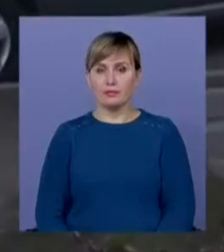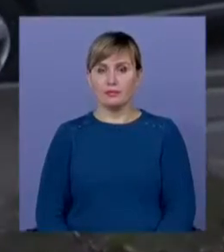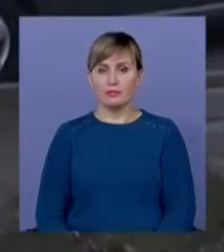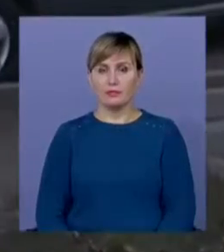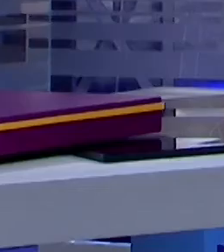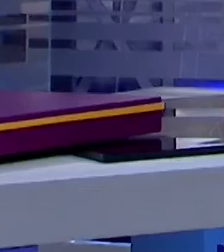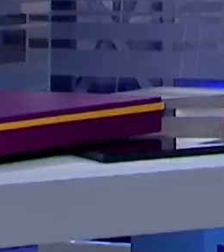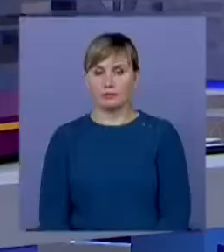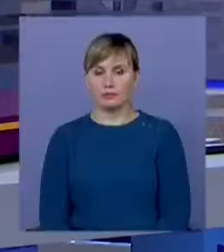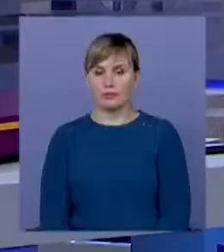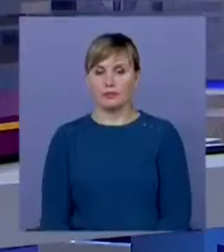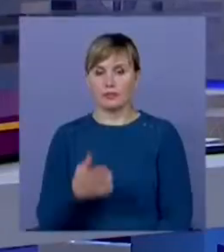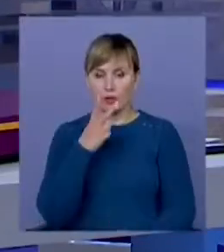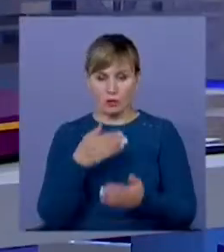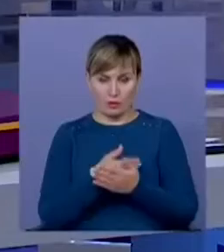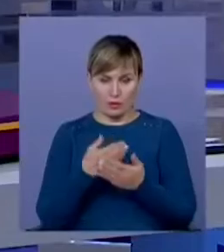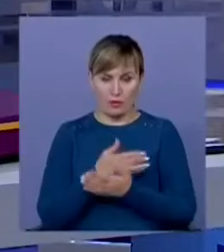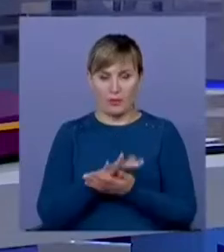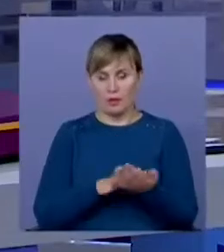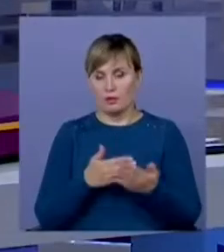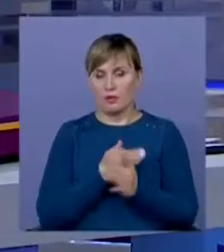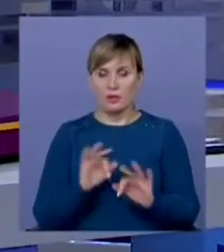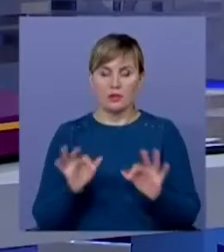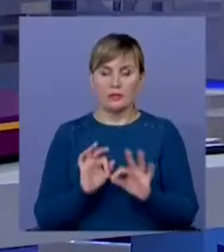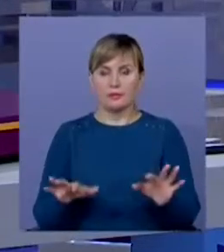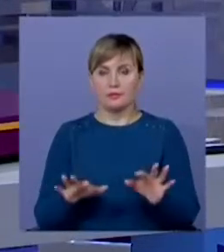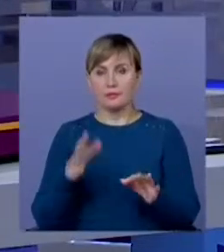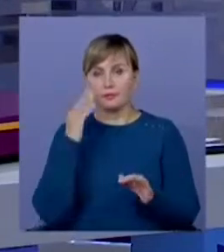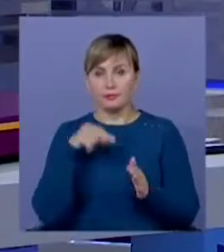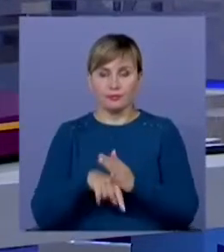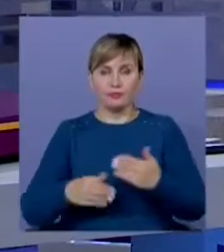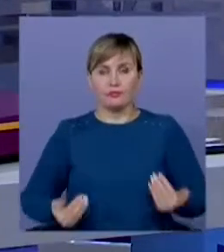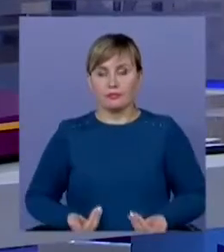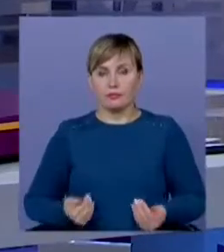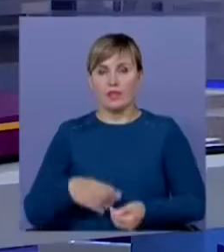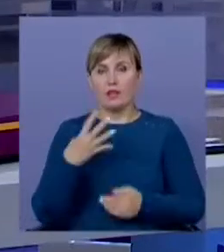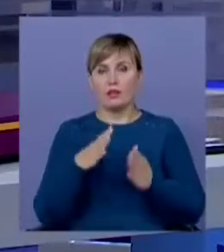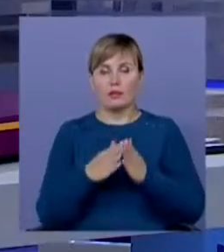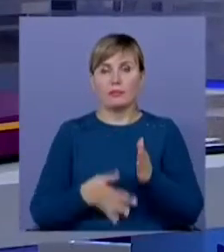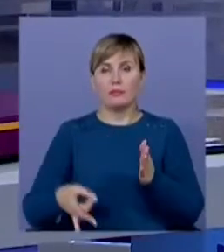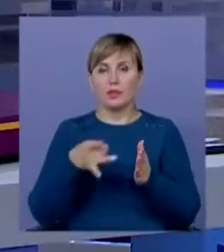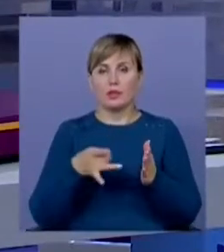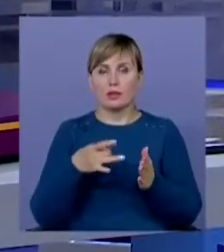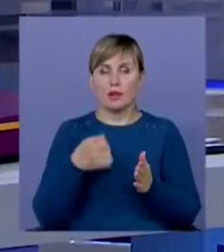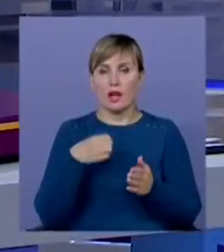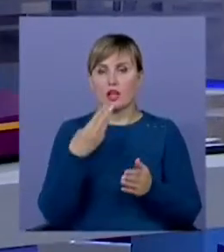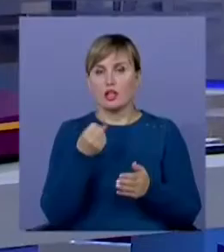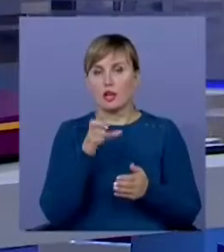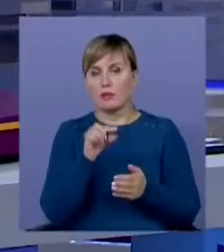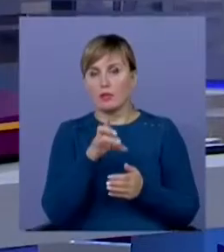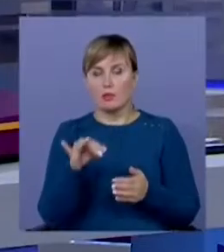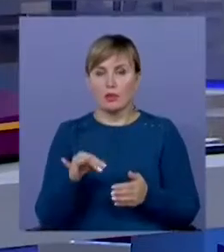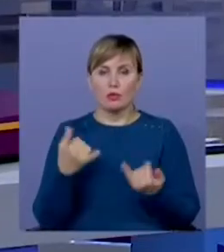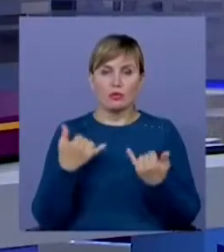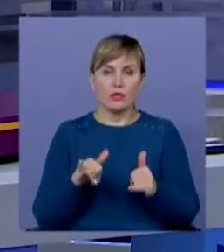Алматы. Вы смотрите новости, мы продолжаем выпуск. В Алматы жителей 40 домов микрорайона Айша-Биби неприятно